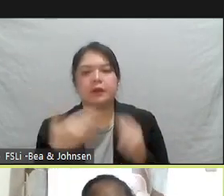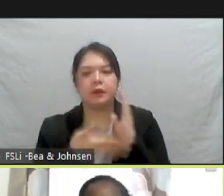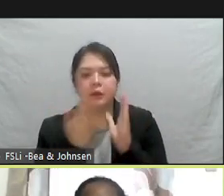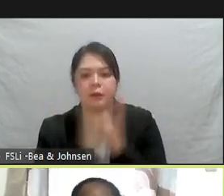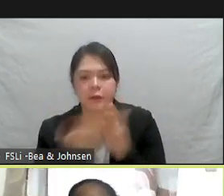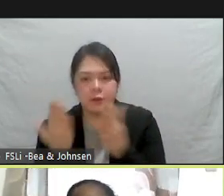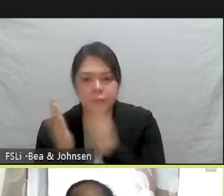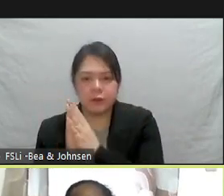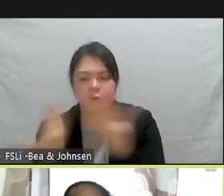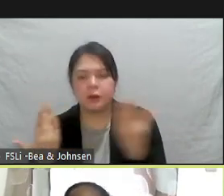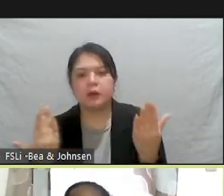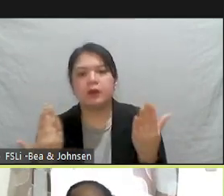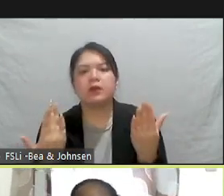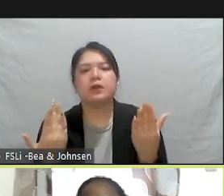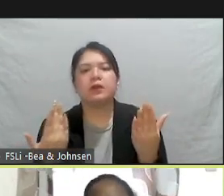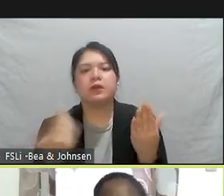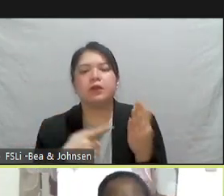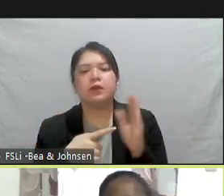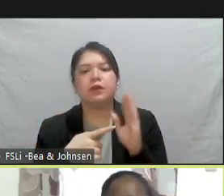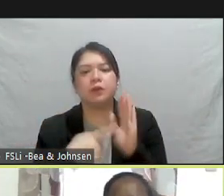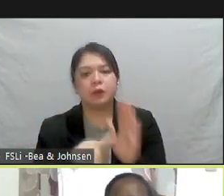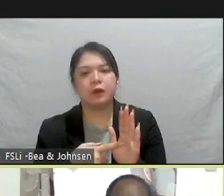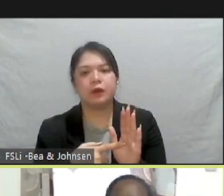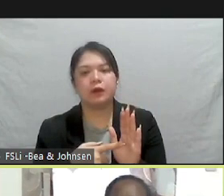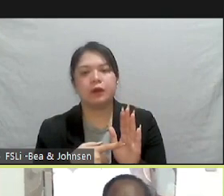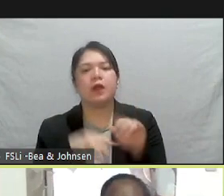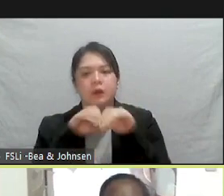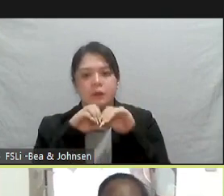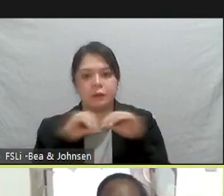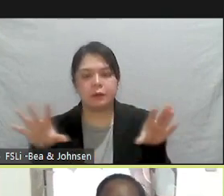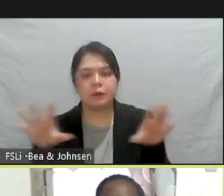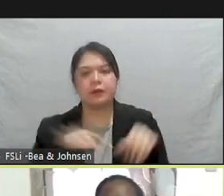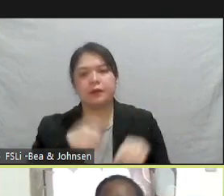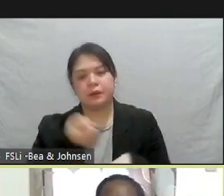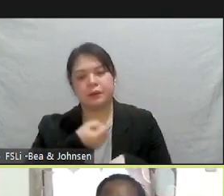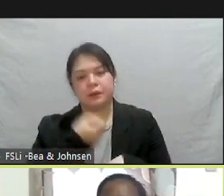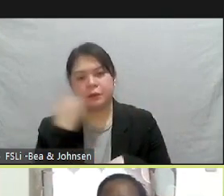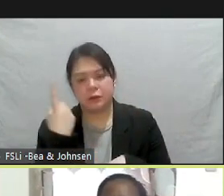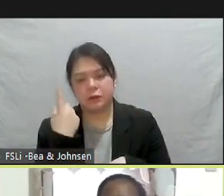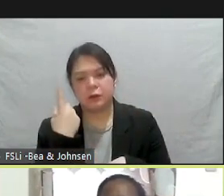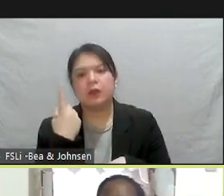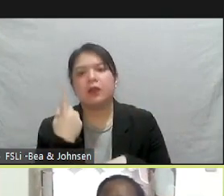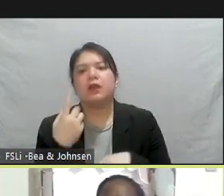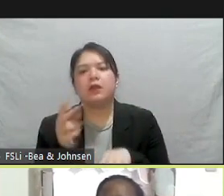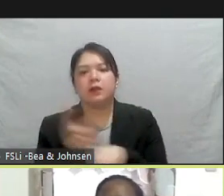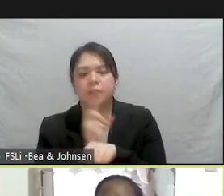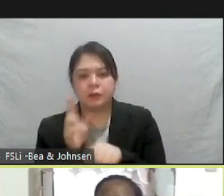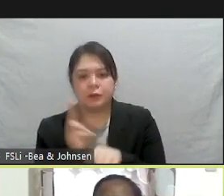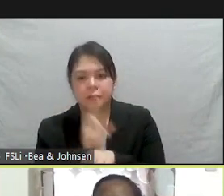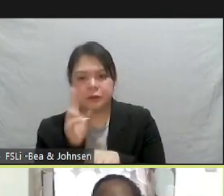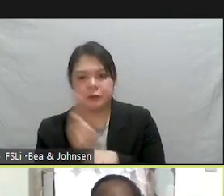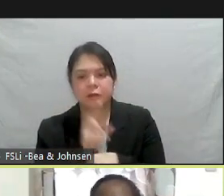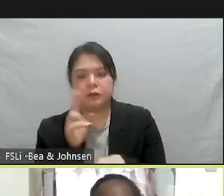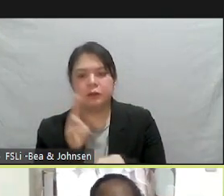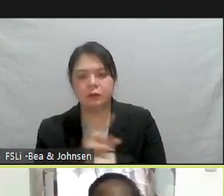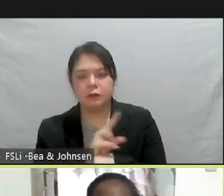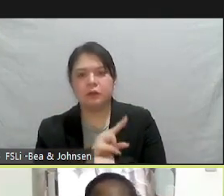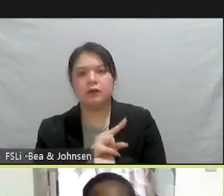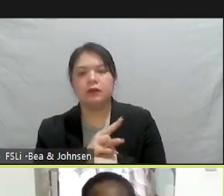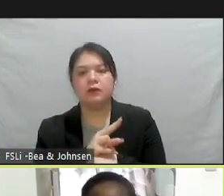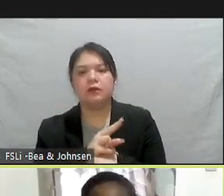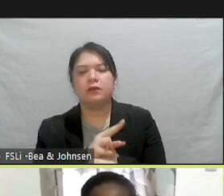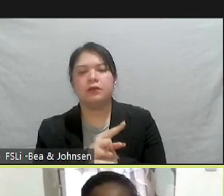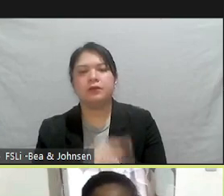babasahin upang mas maipakalat, mas maintindihan at mas magamit pa natin itong